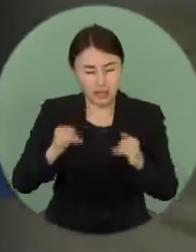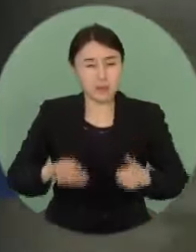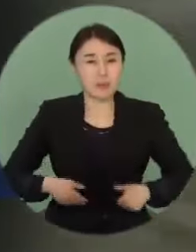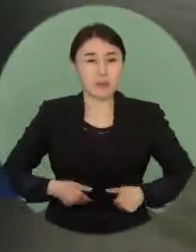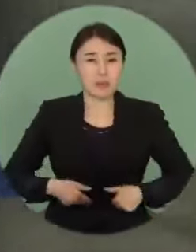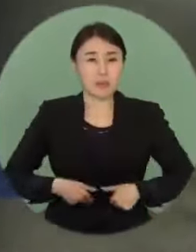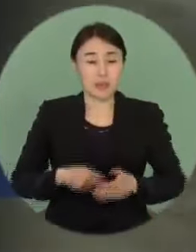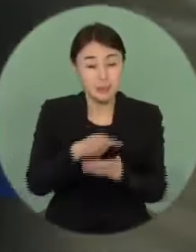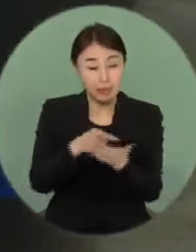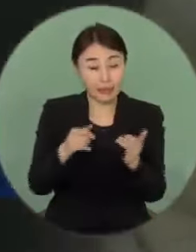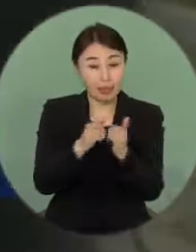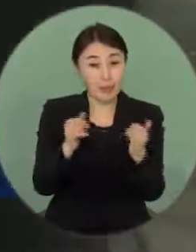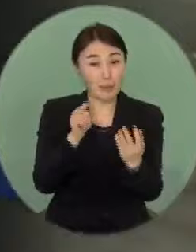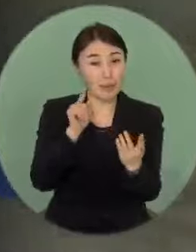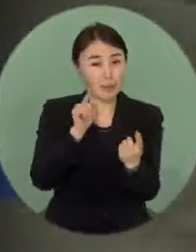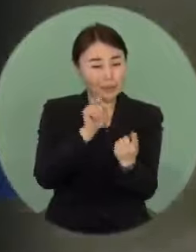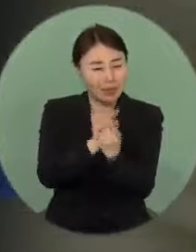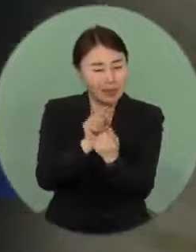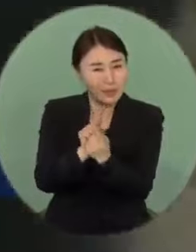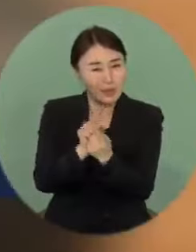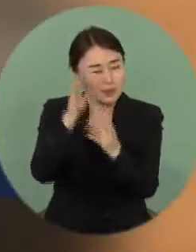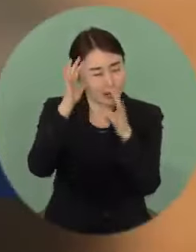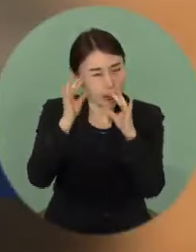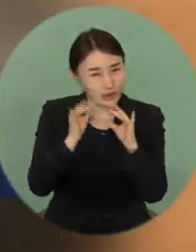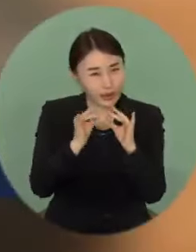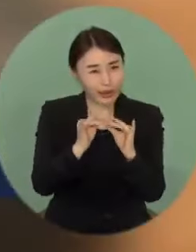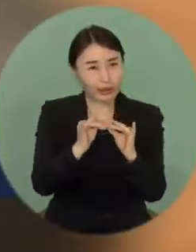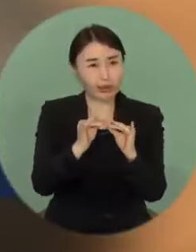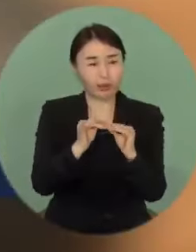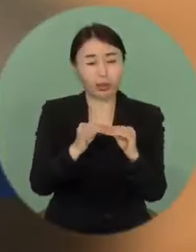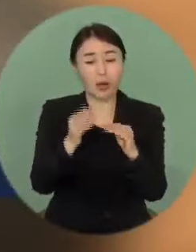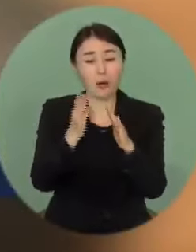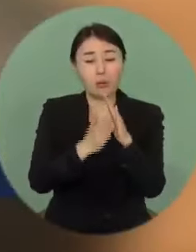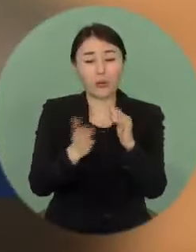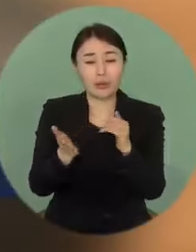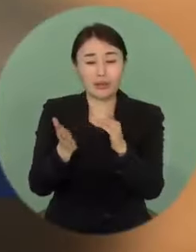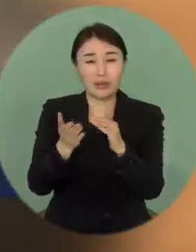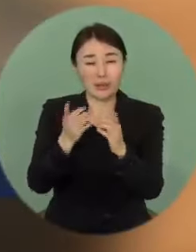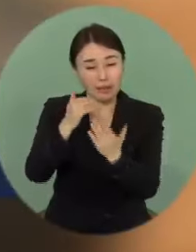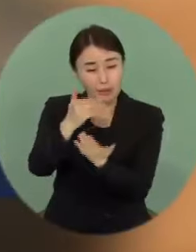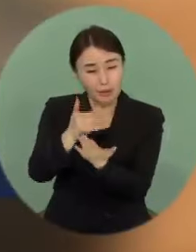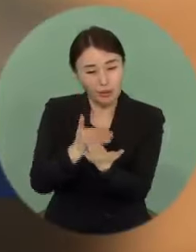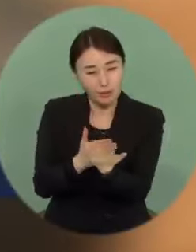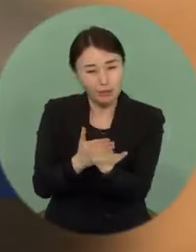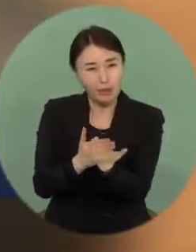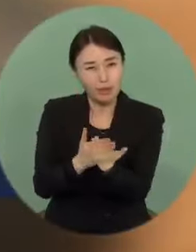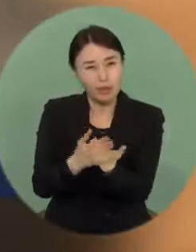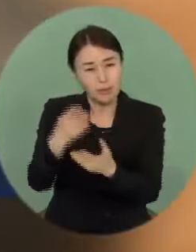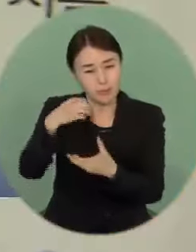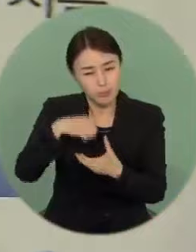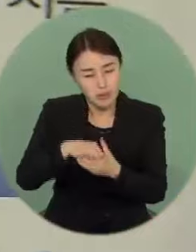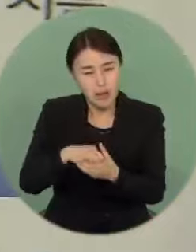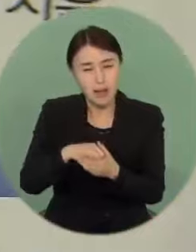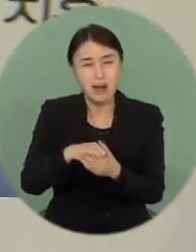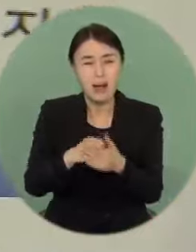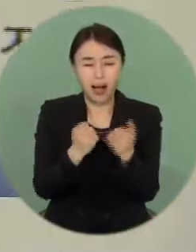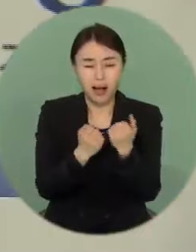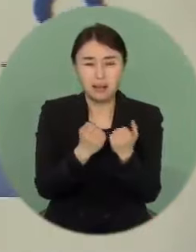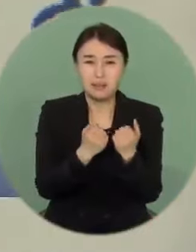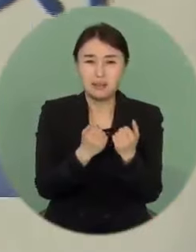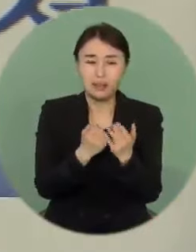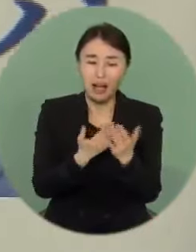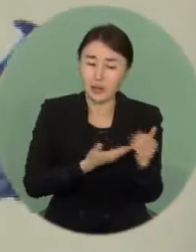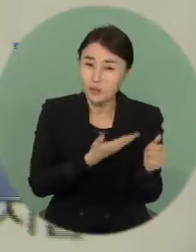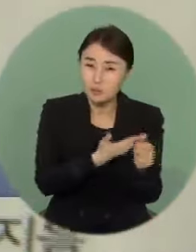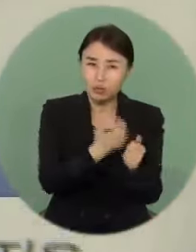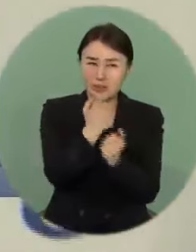분을 만나면서 동의도 없고 종합 공개되는 보고서에 그런 내용 정도는 담길 수밖에 없습니다라고 안내하고 설득하는 작업을 동시에